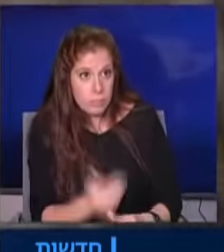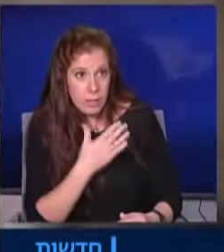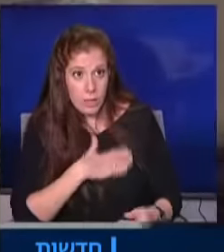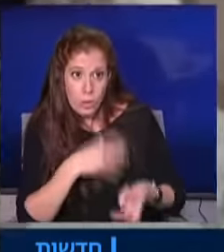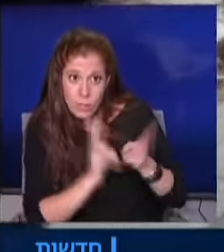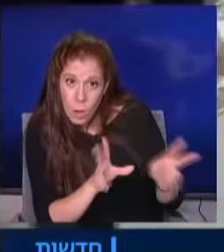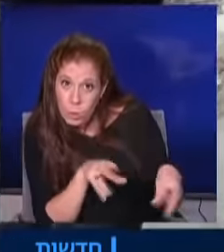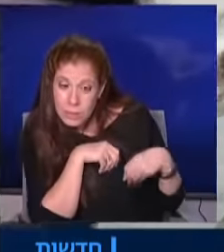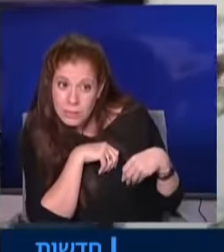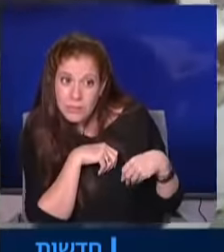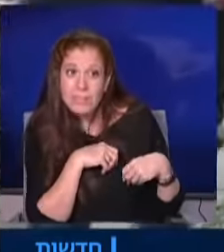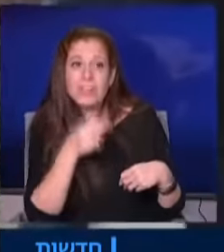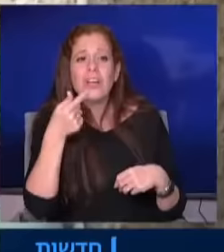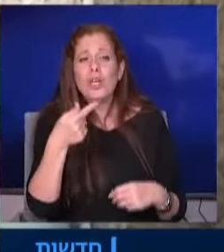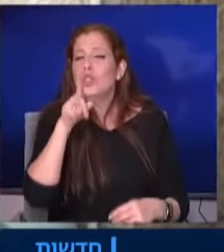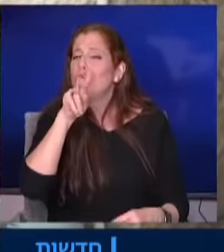לשני? צ'אלי!